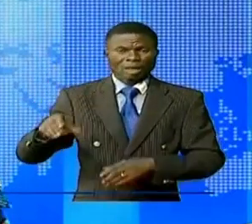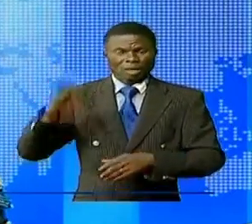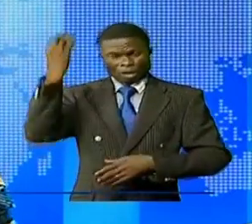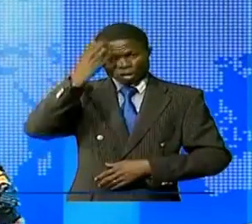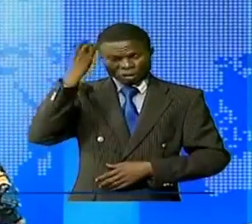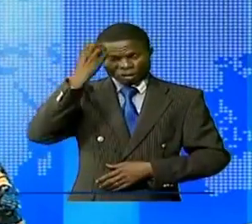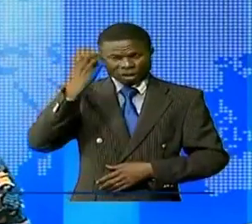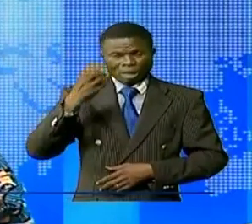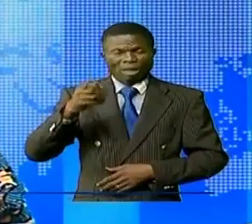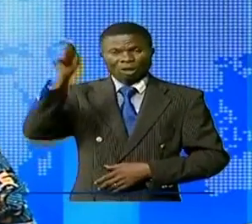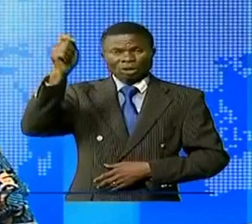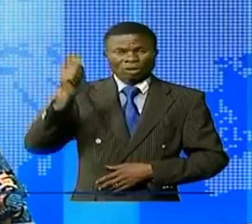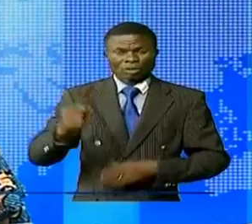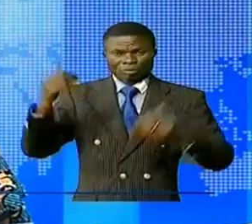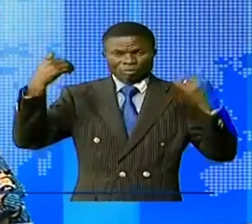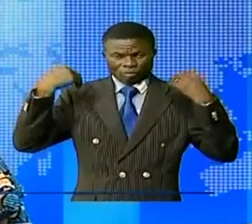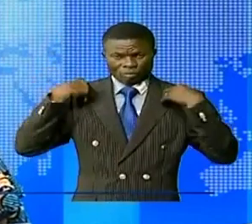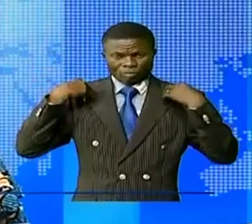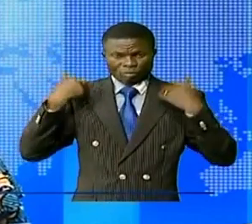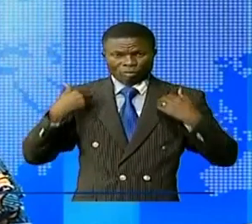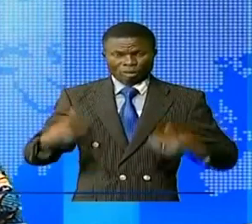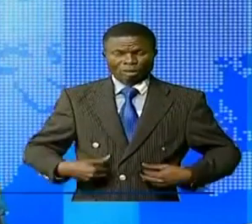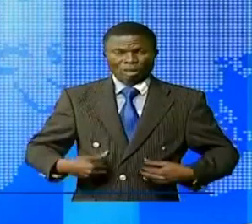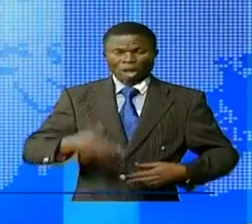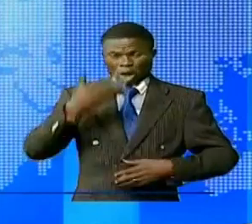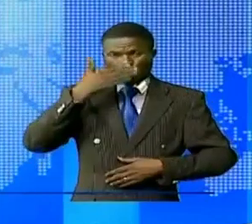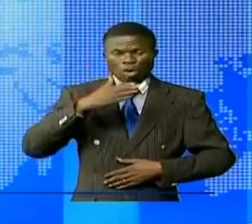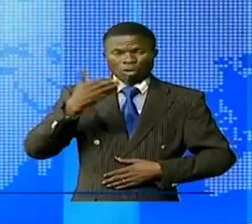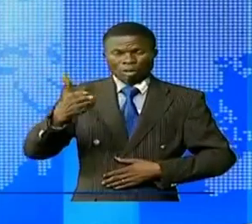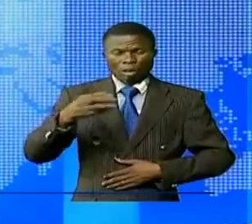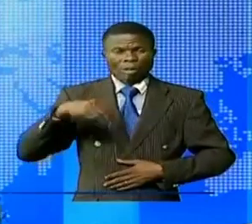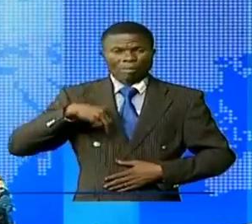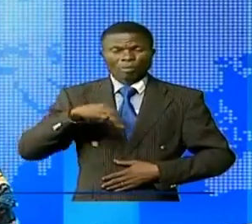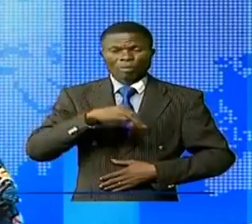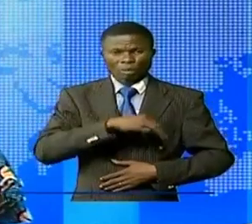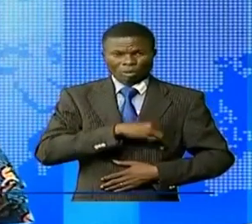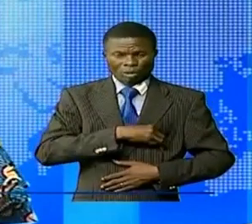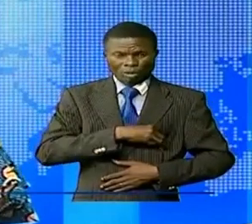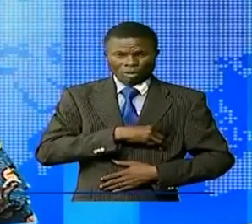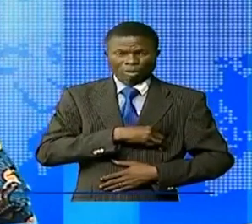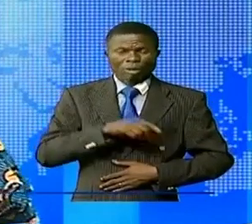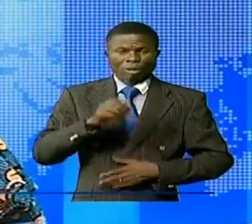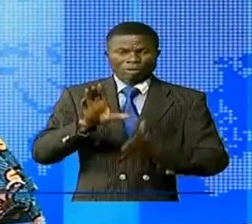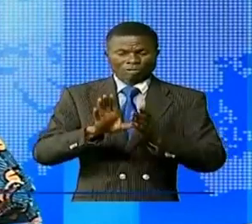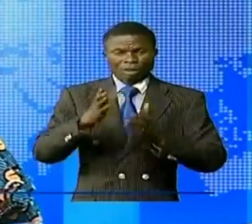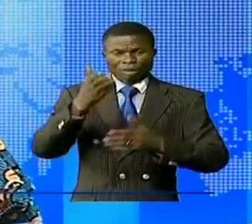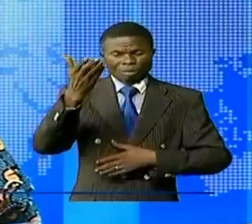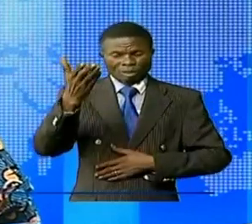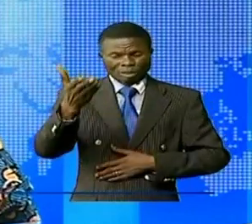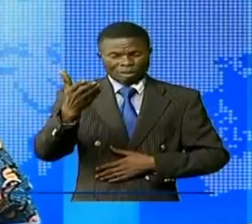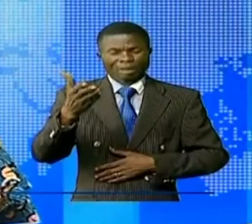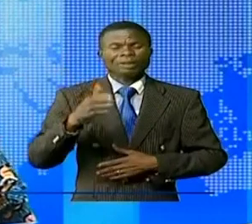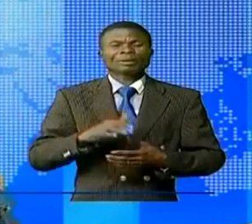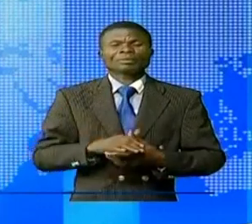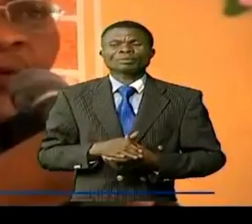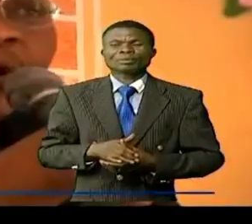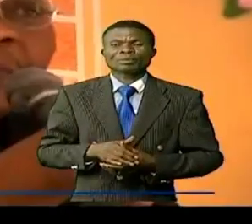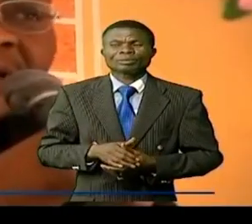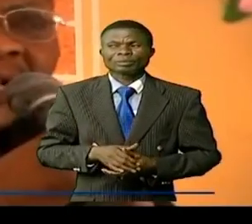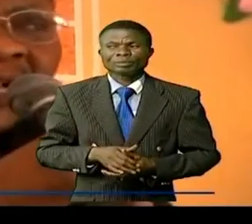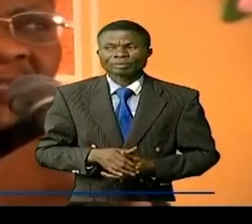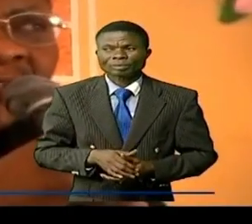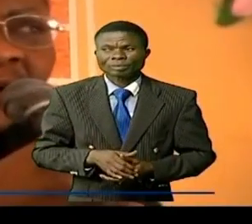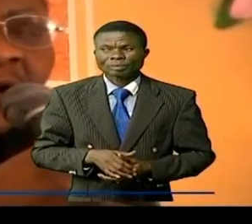Ngomo, commandant du corps de santé médicale et membre de l'AMEC, qui se suivait les détails dans ce reportage. Le plus